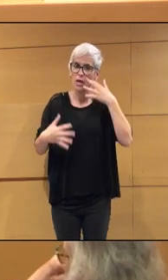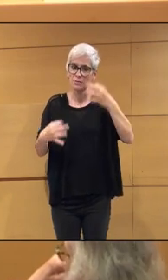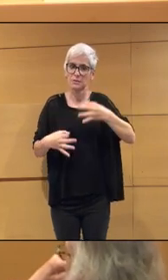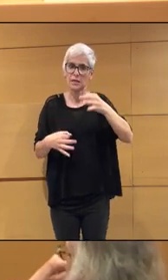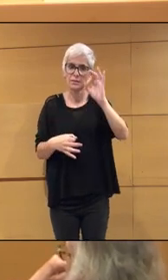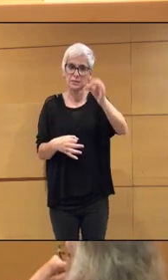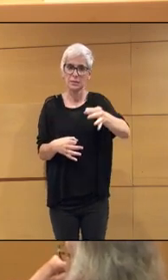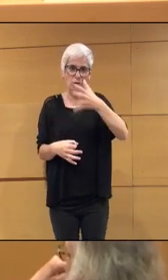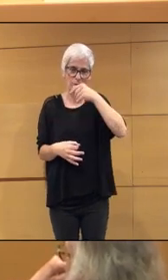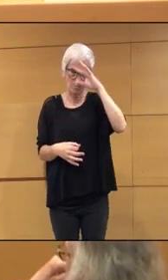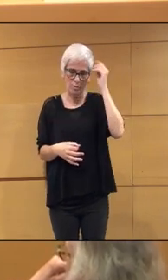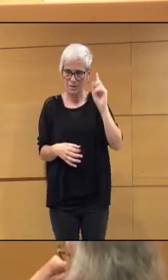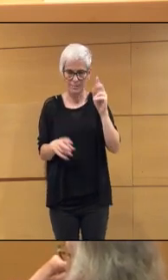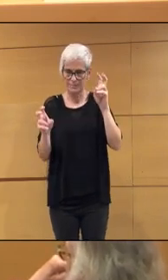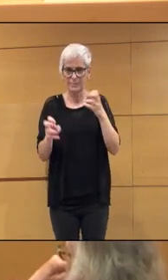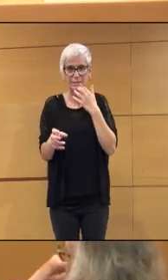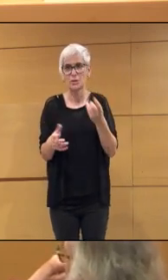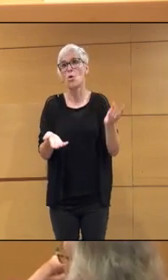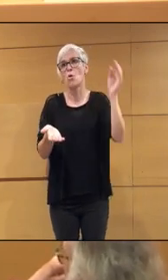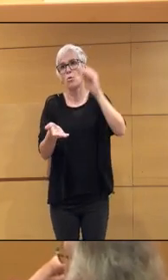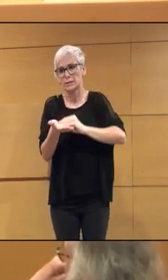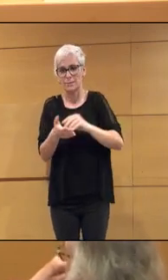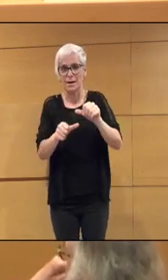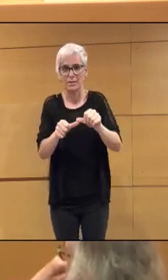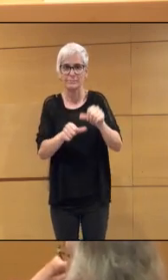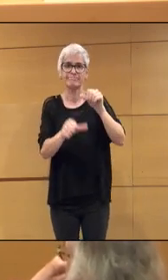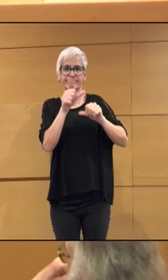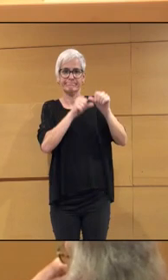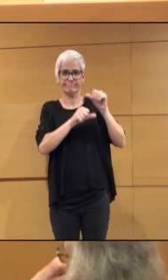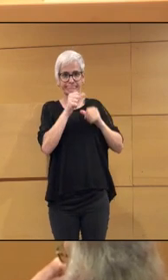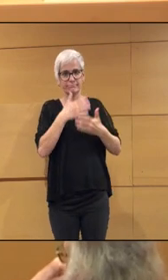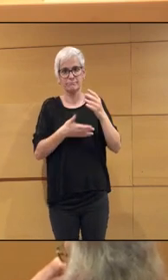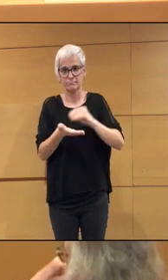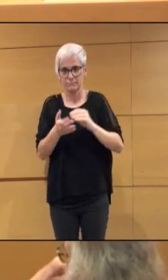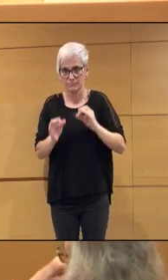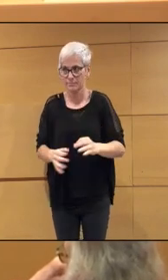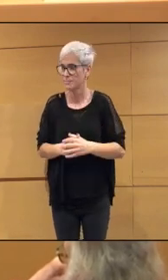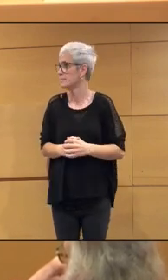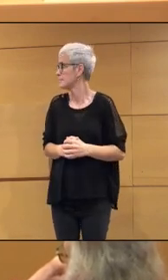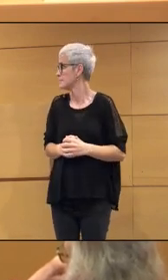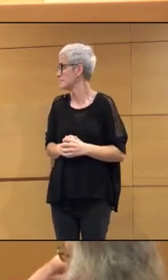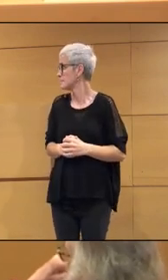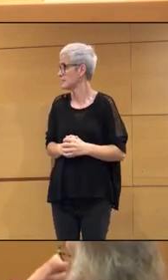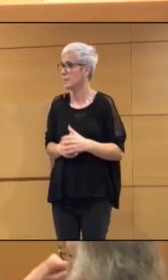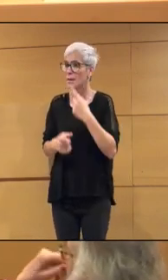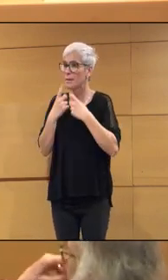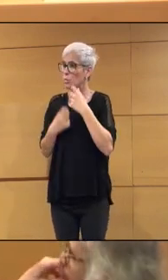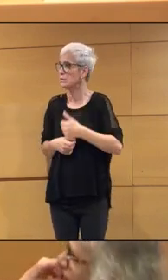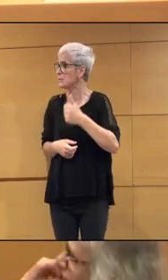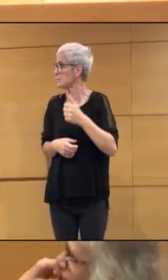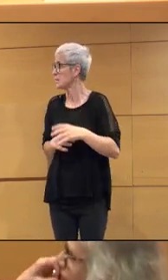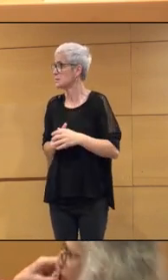podem descuidar perquè si no quedarem una altra vegada enrere de tots aquests avanços, no? Més